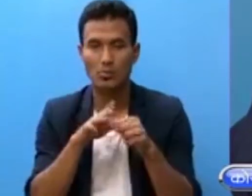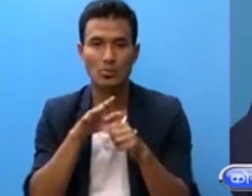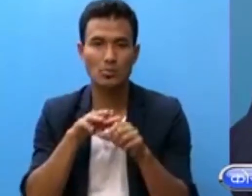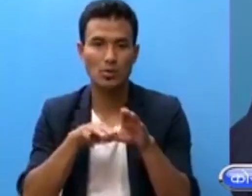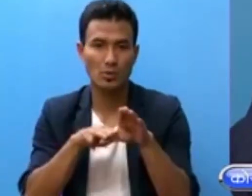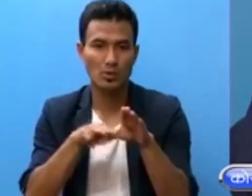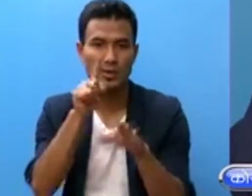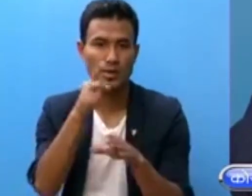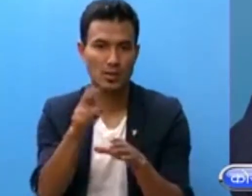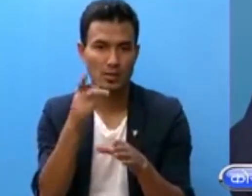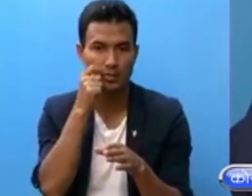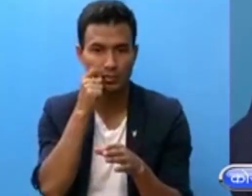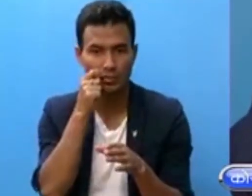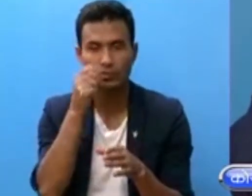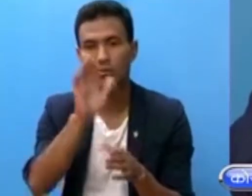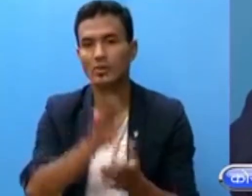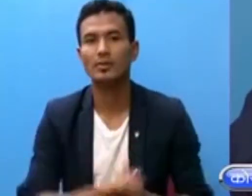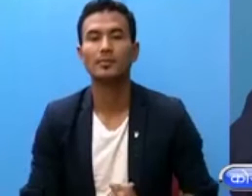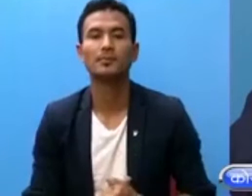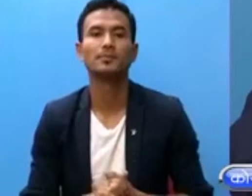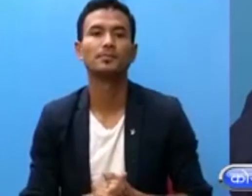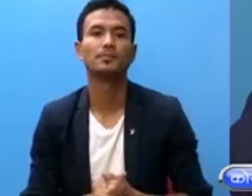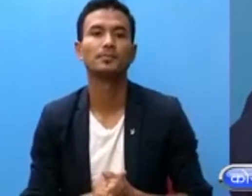महोत्तरीका एकजना पुरुष हुनुहुन्छ।